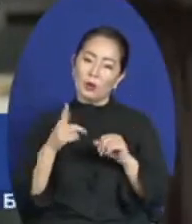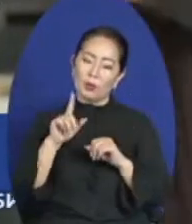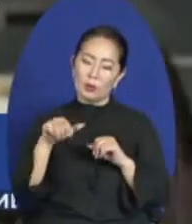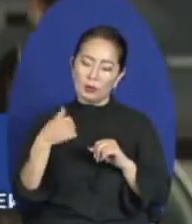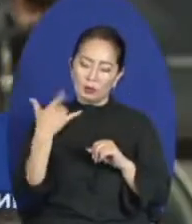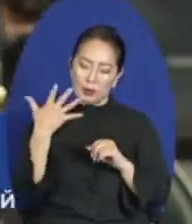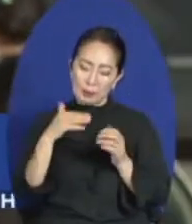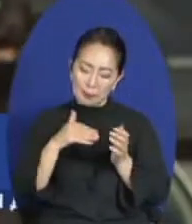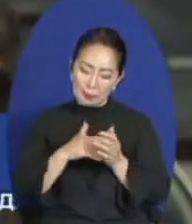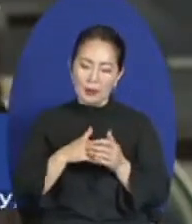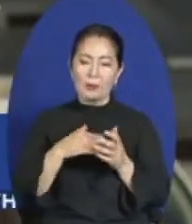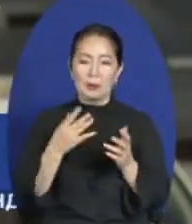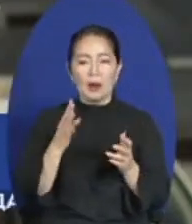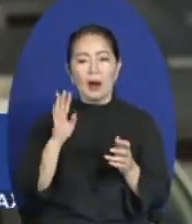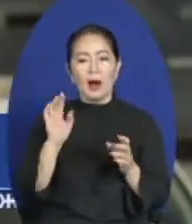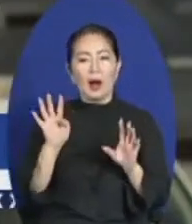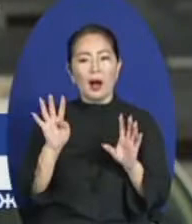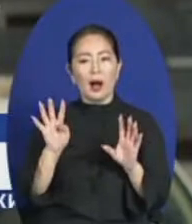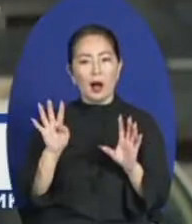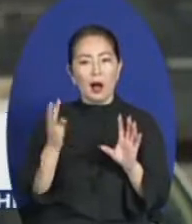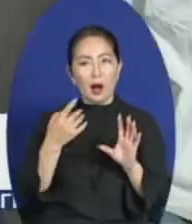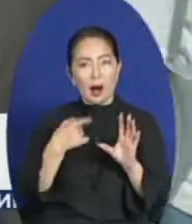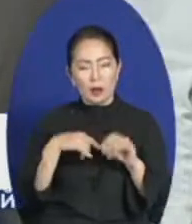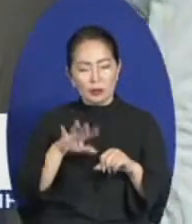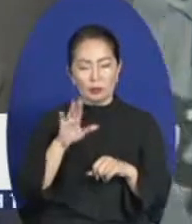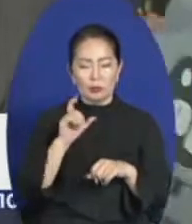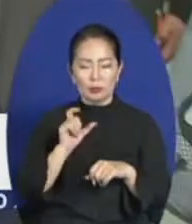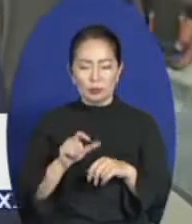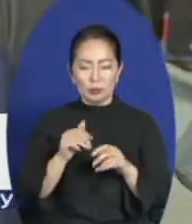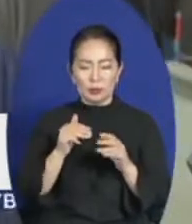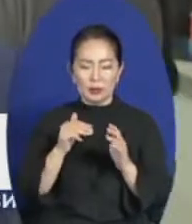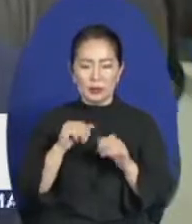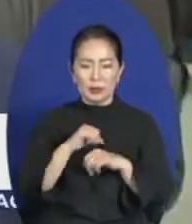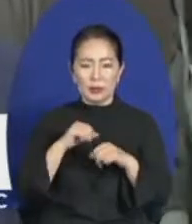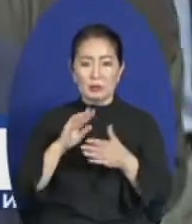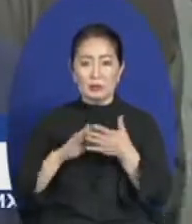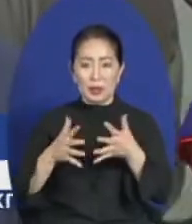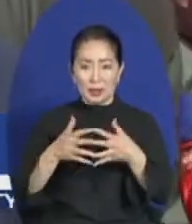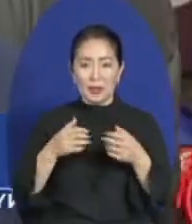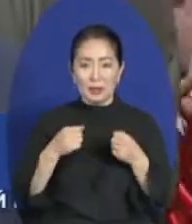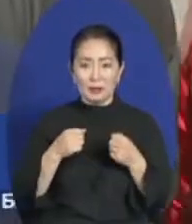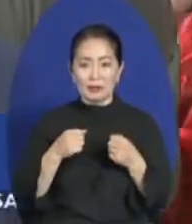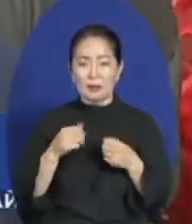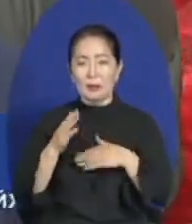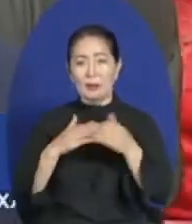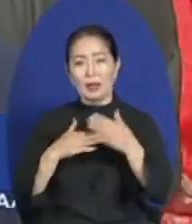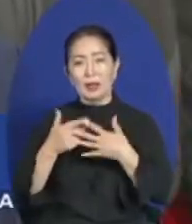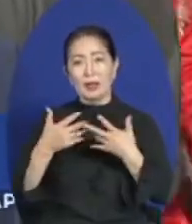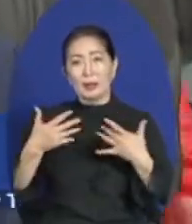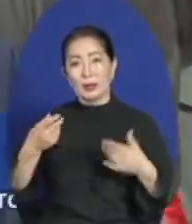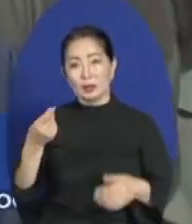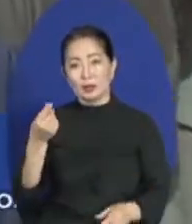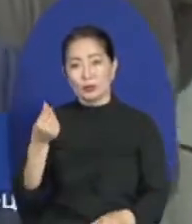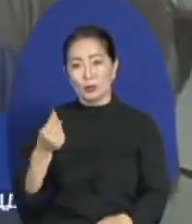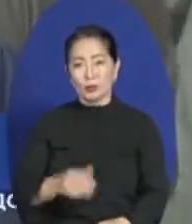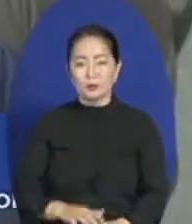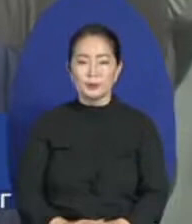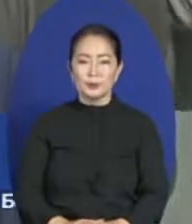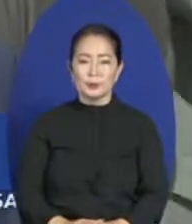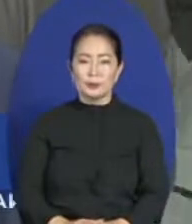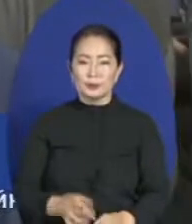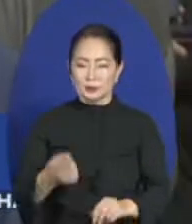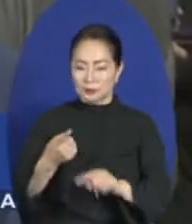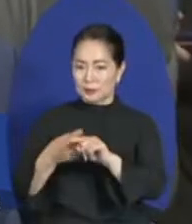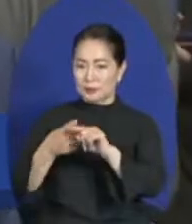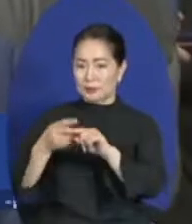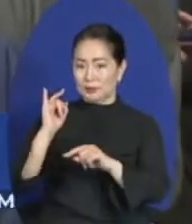13,500 бараг 14,000 шүү иргэн одоо орон сууц хулдаж авсан баг чий те. Барилгын салбарт нэлээд хүндрэлтэй байгаа. Барилгын материалын үн одоо